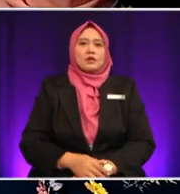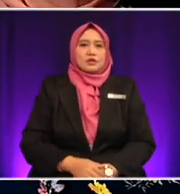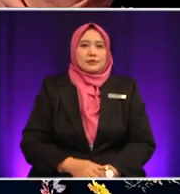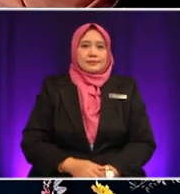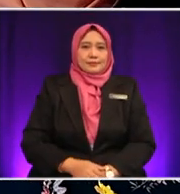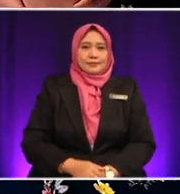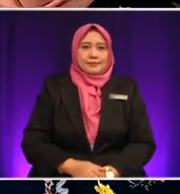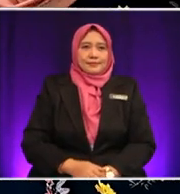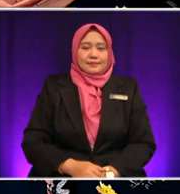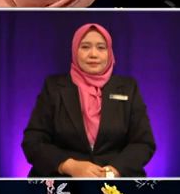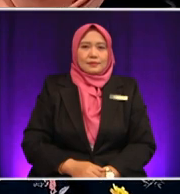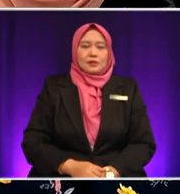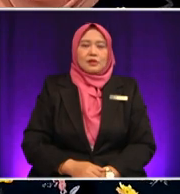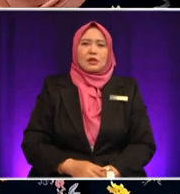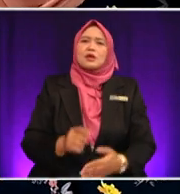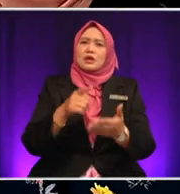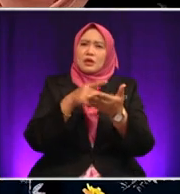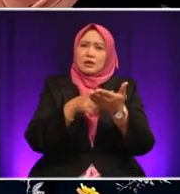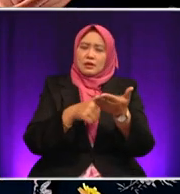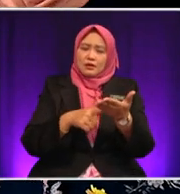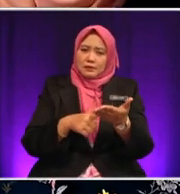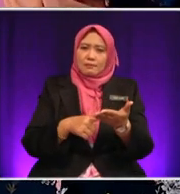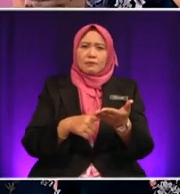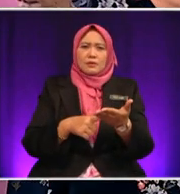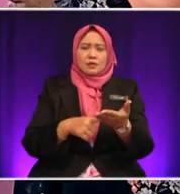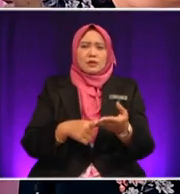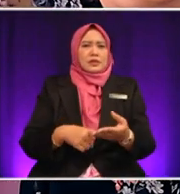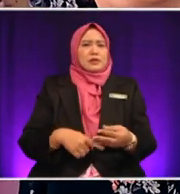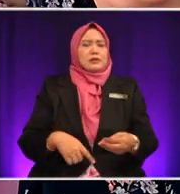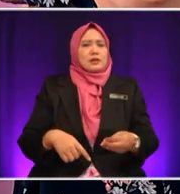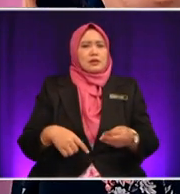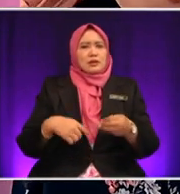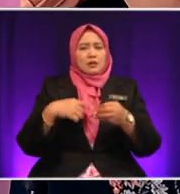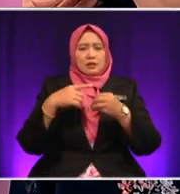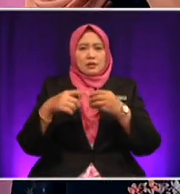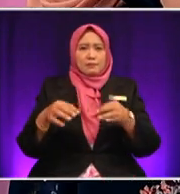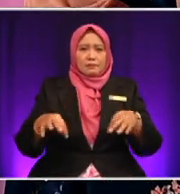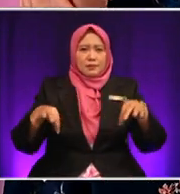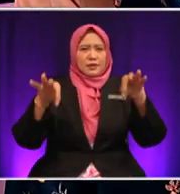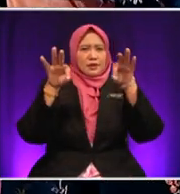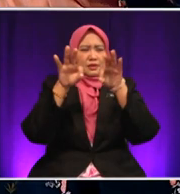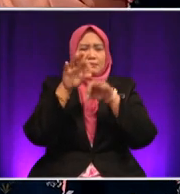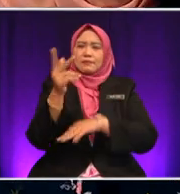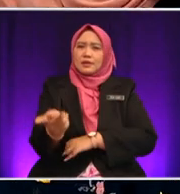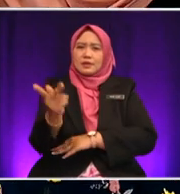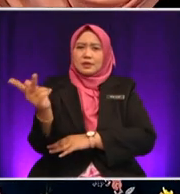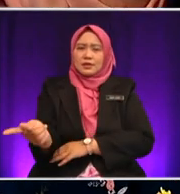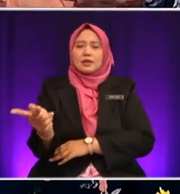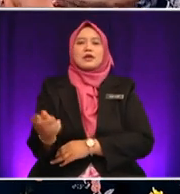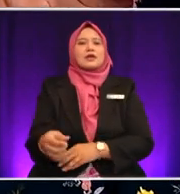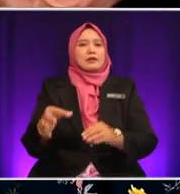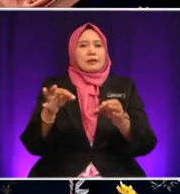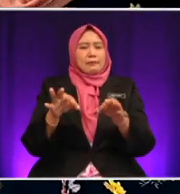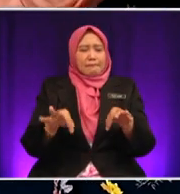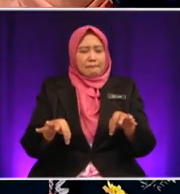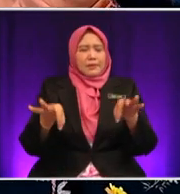tingkatan 5 jadi Apakah pengaruh penting dalam komputer dan impor Oke ini adalah tajuk-tanjuknya Cikgu percaya